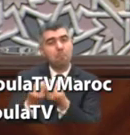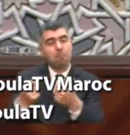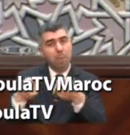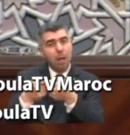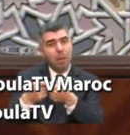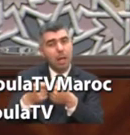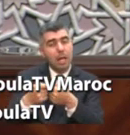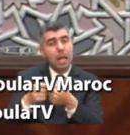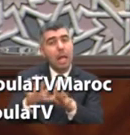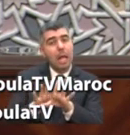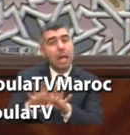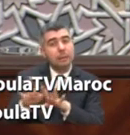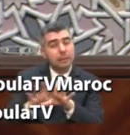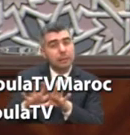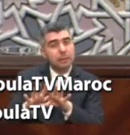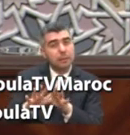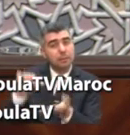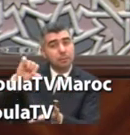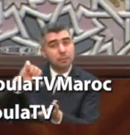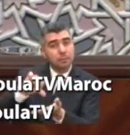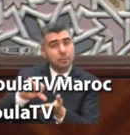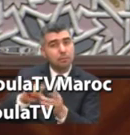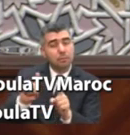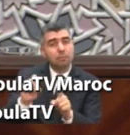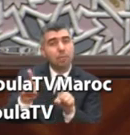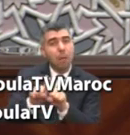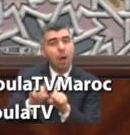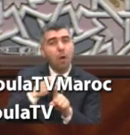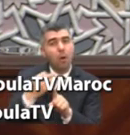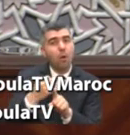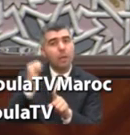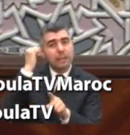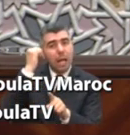اكادير وانزكانج عندنا منهم ارضيات ديال التدريب بالنسبه للطلبه،